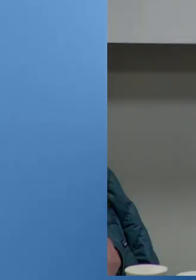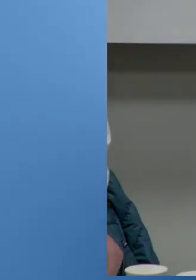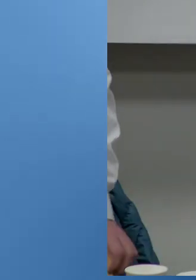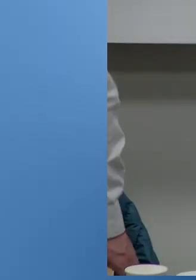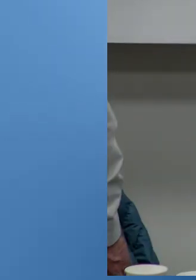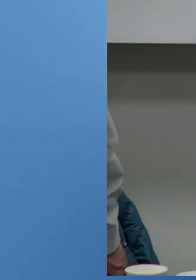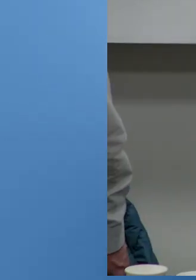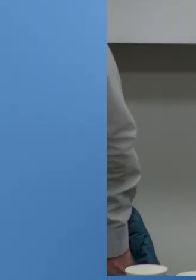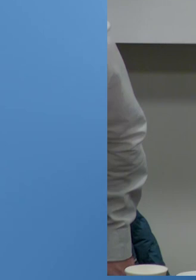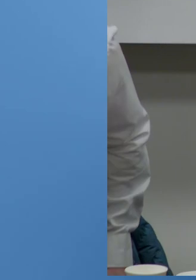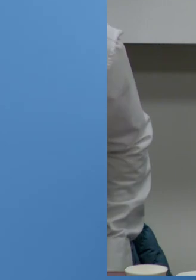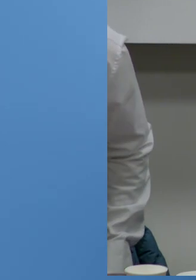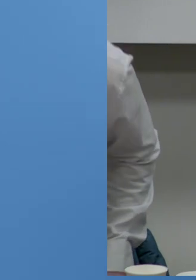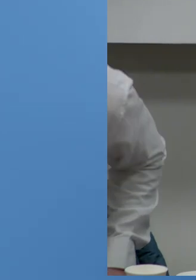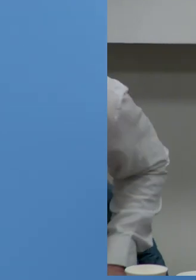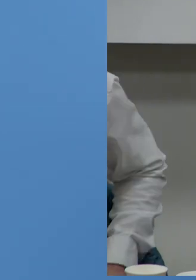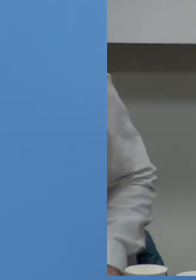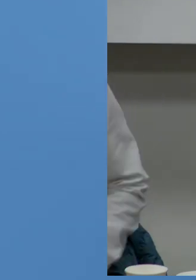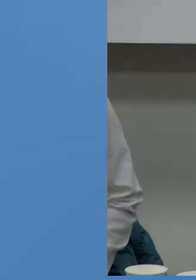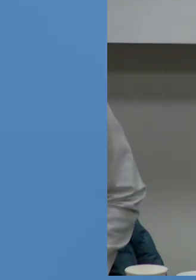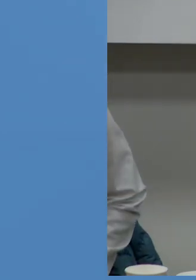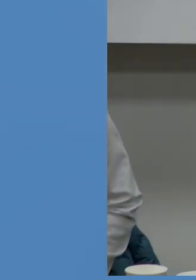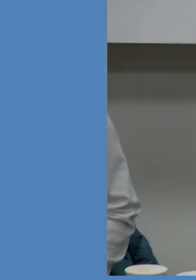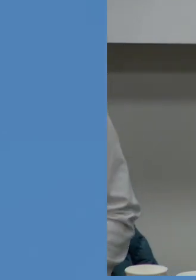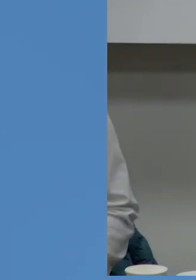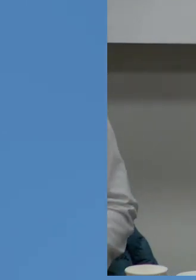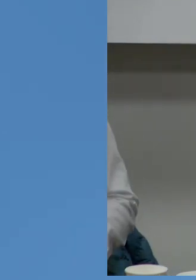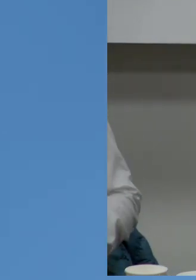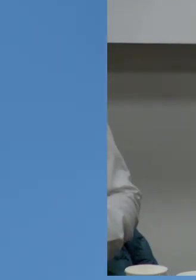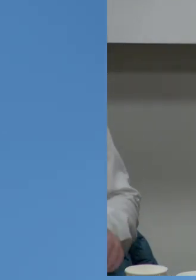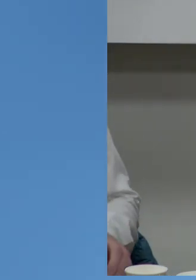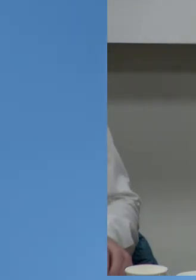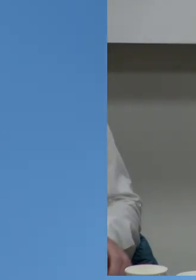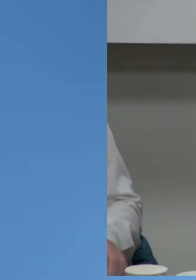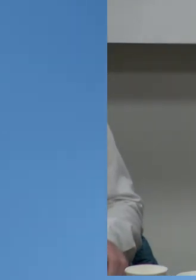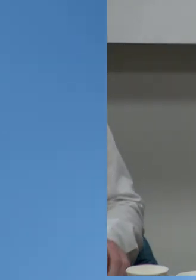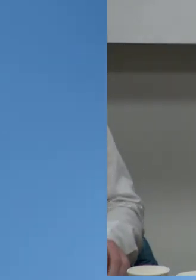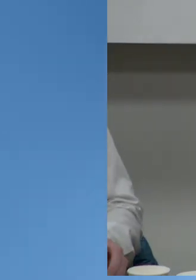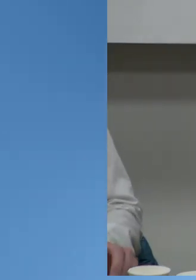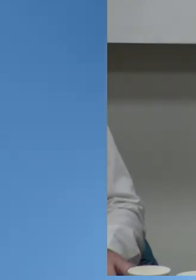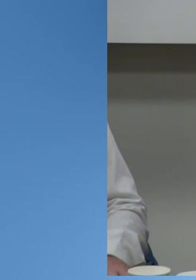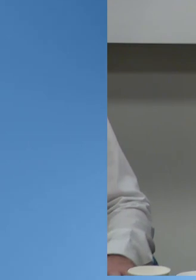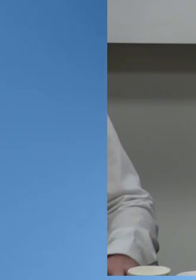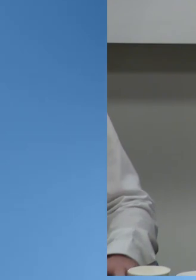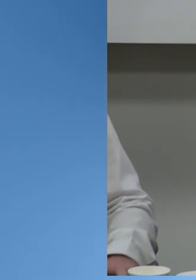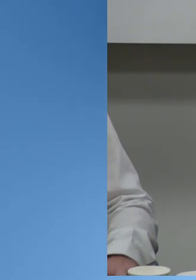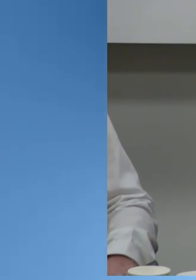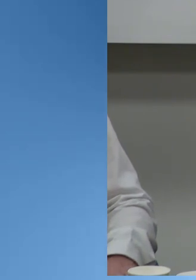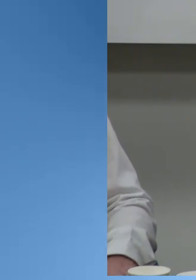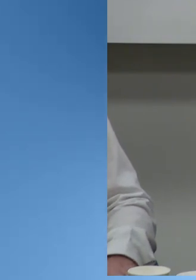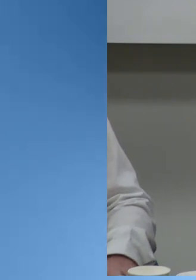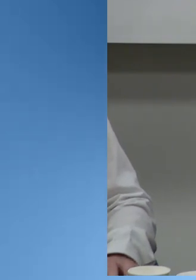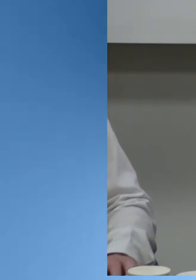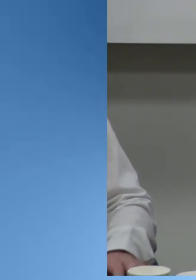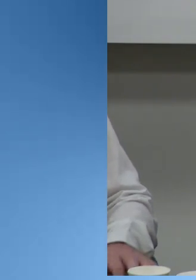conseil ce monsieur pourra avoir pourra avoir un échange hors conseil c'est normal c'est ce qu'on lui a proposé en début de